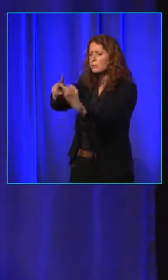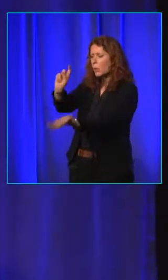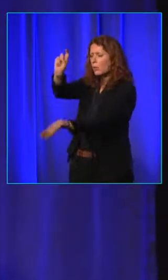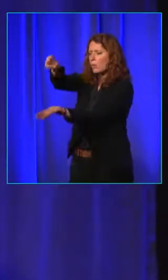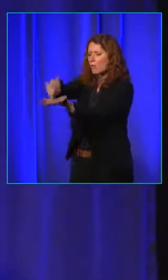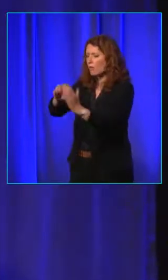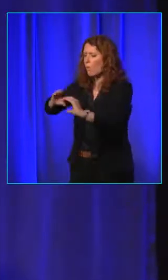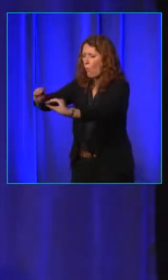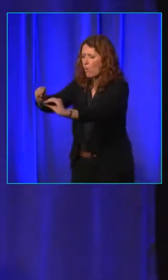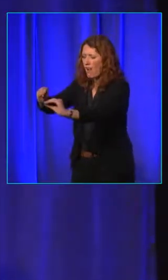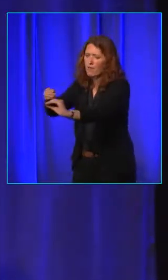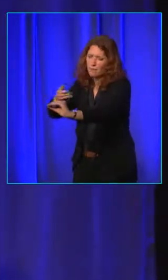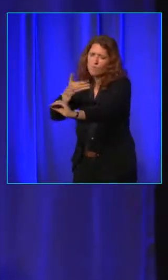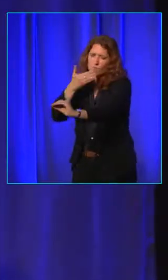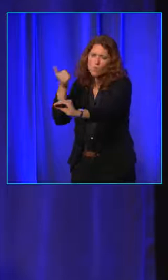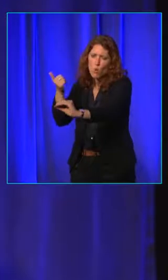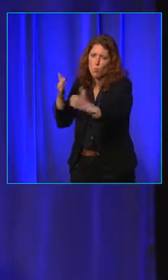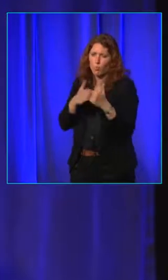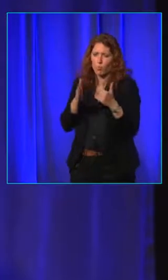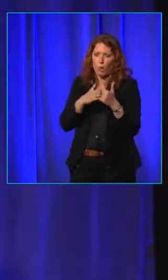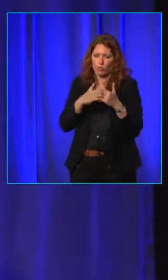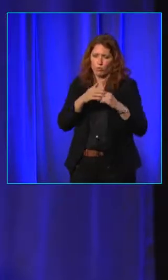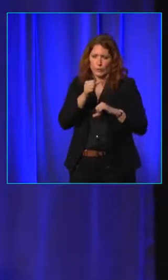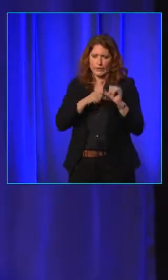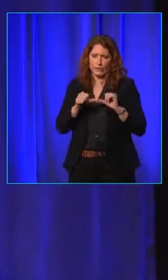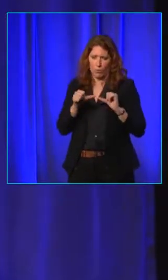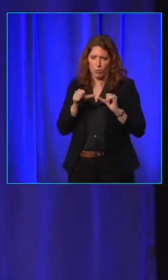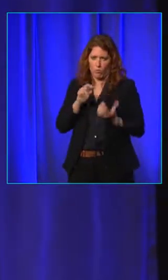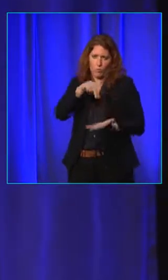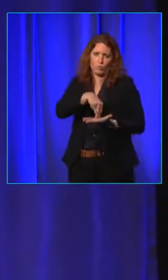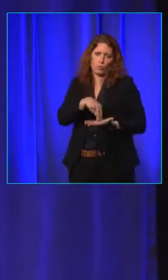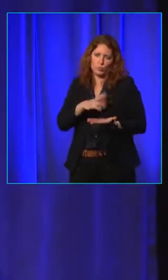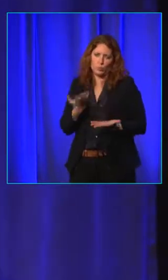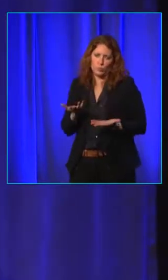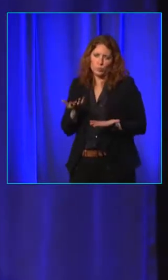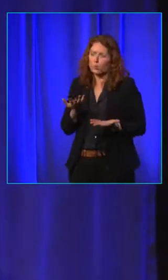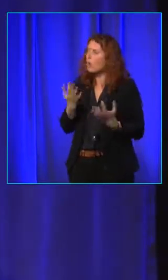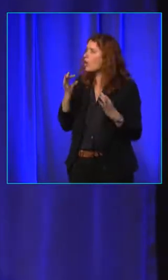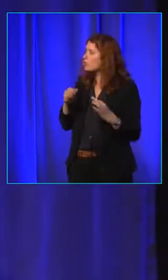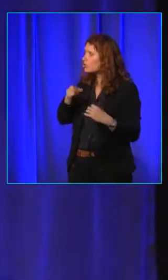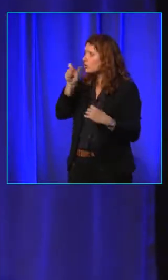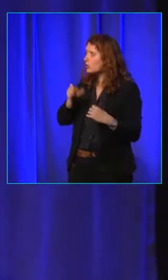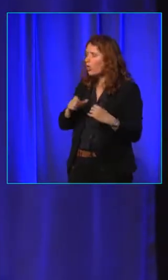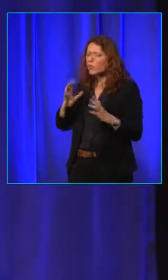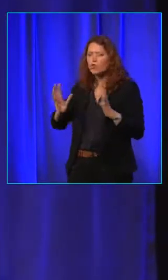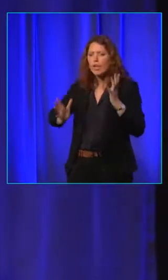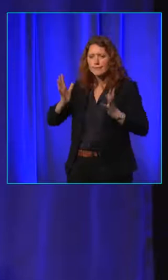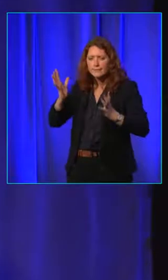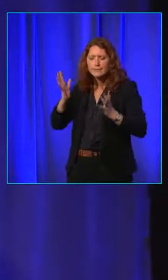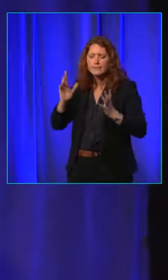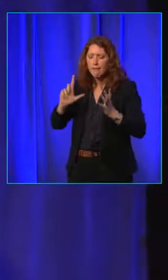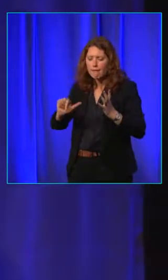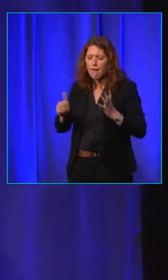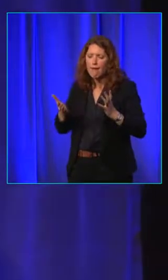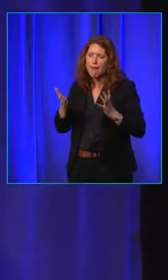pratique. Donc, il aurait mieux valu qu'il le fasse debout. Et le fait qu'il fasse ce geste-là, je pense que, parce que c'est